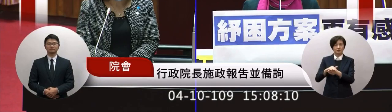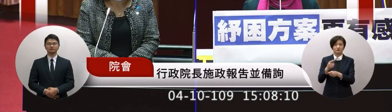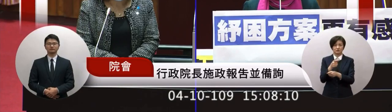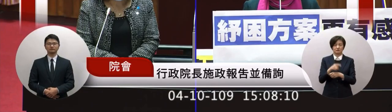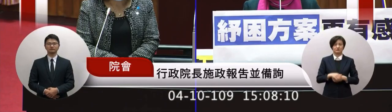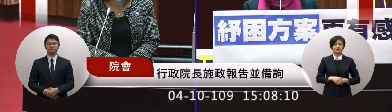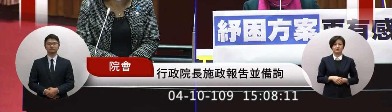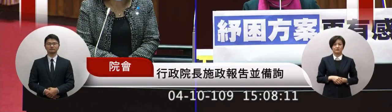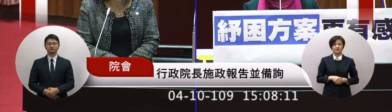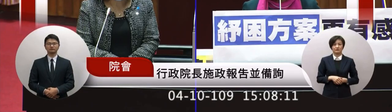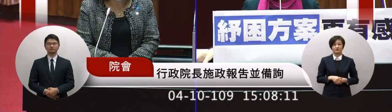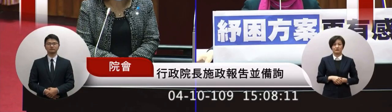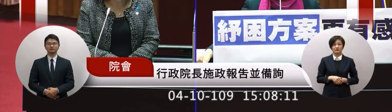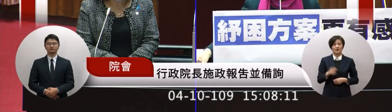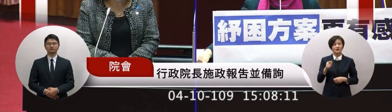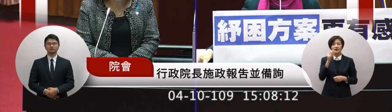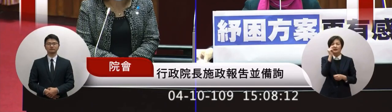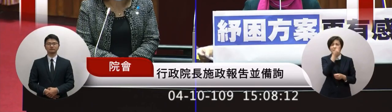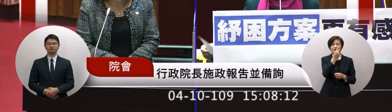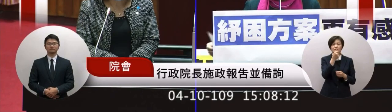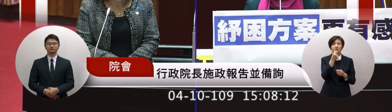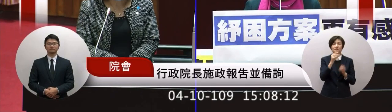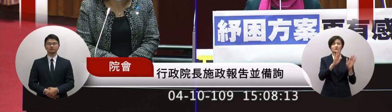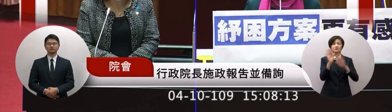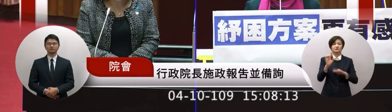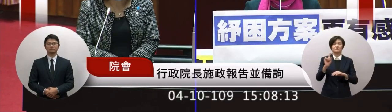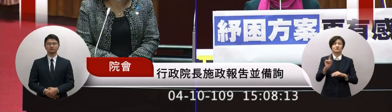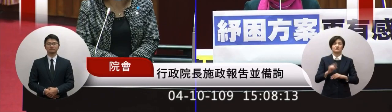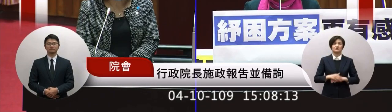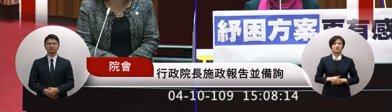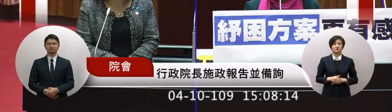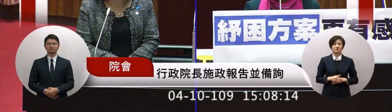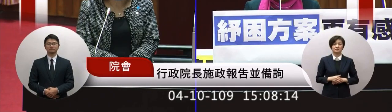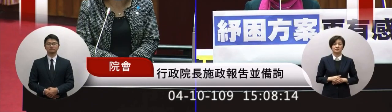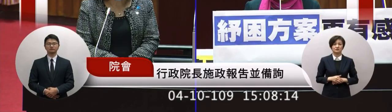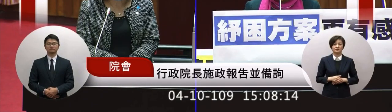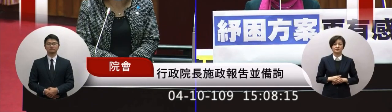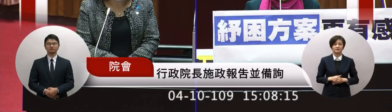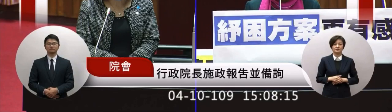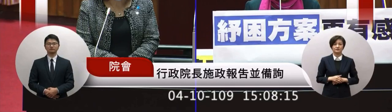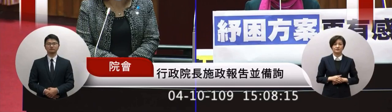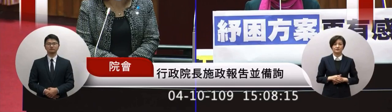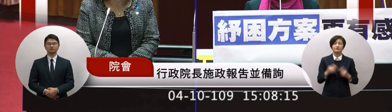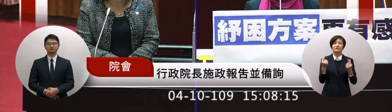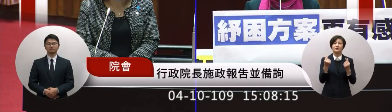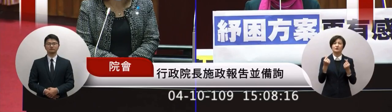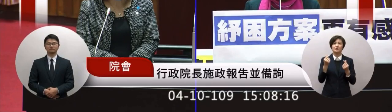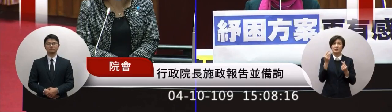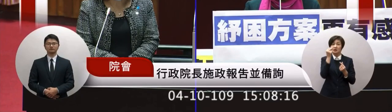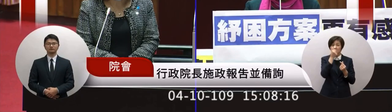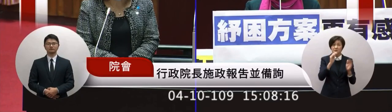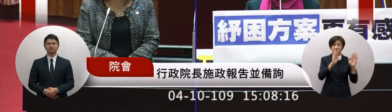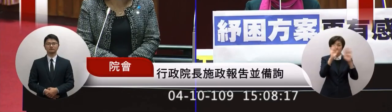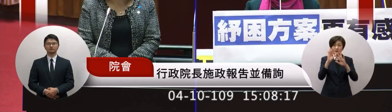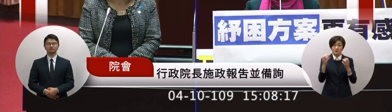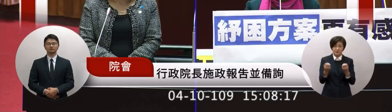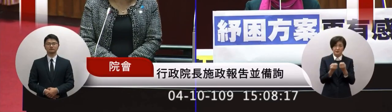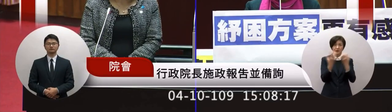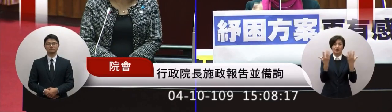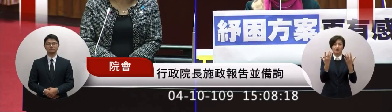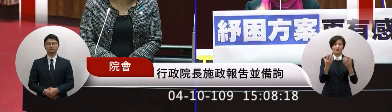点特殊情况是说，因为在这种特殊情况，那现实